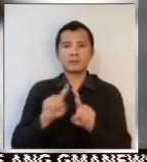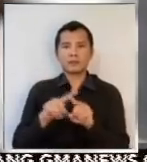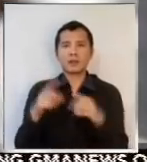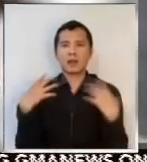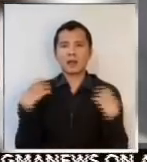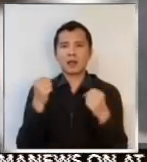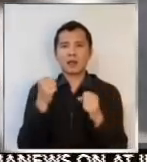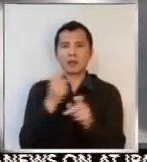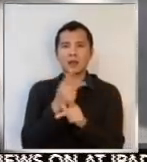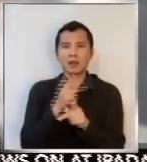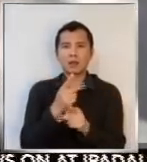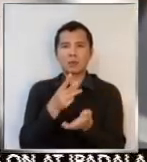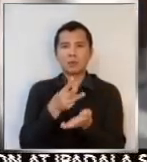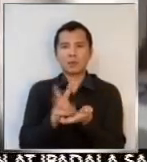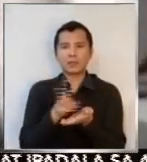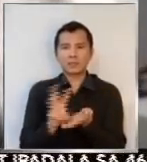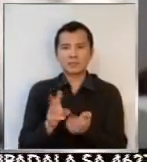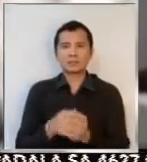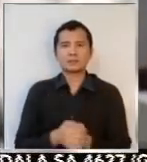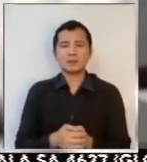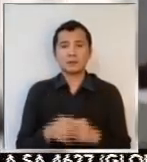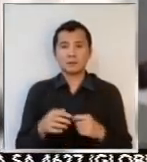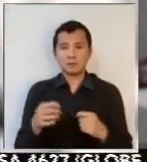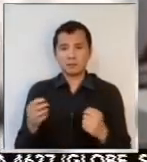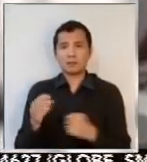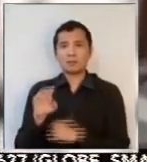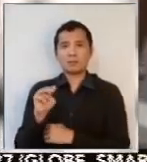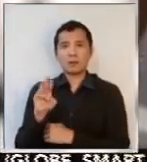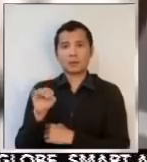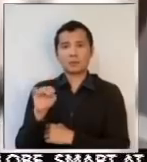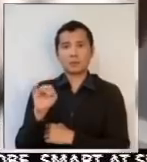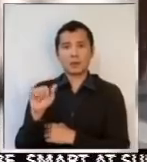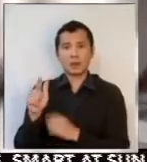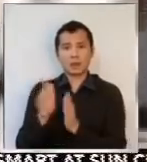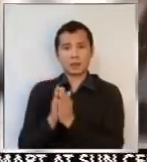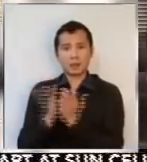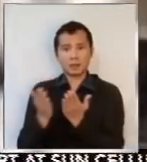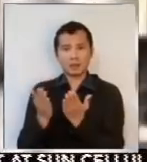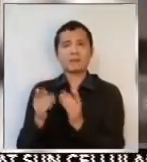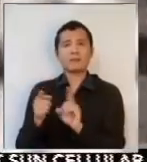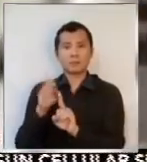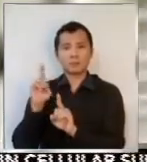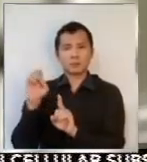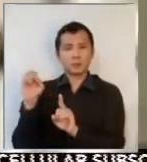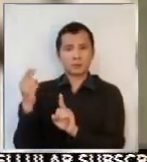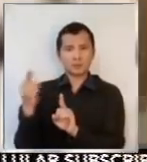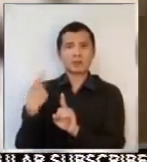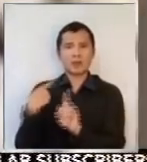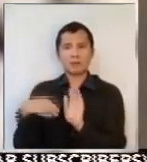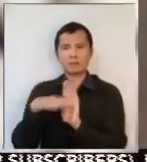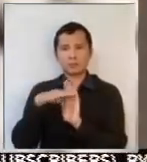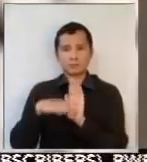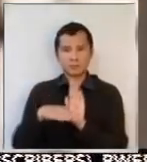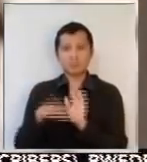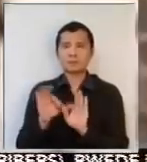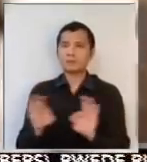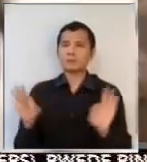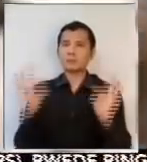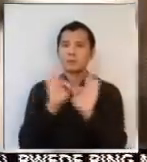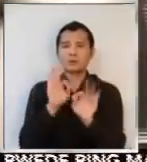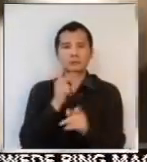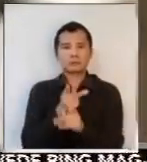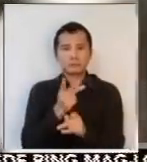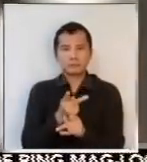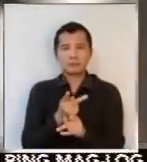Healthcare Waste Management Manual ng DOH, ang mga itinuturing na infectious waste dapat isinisilid sa dilaw na plastic